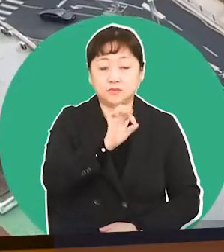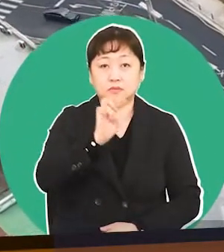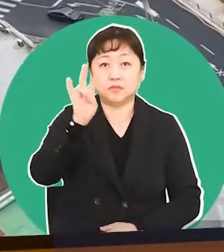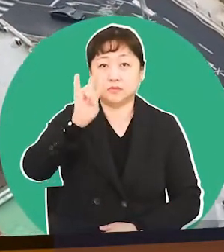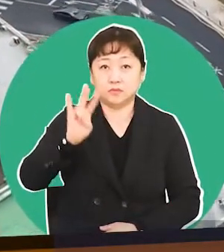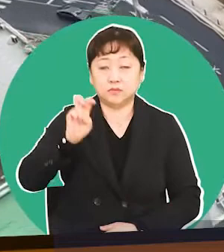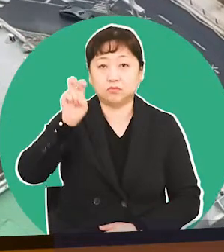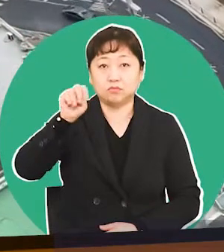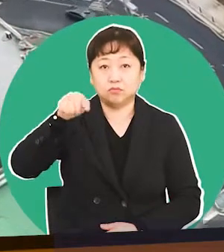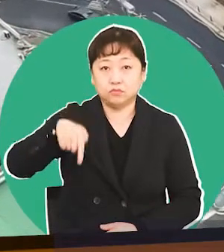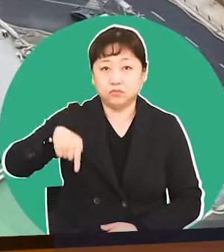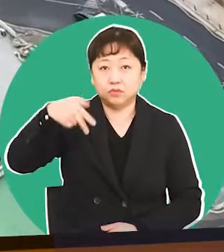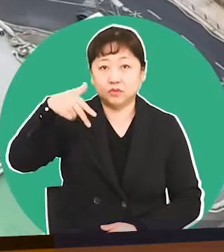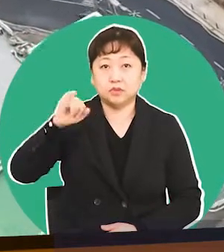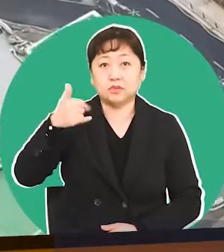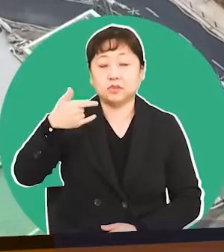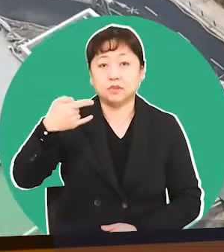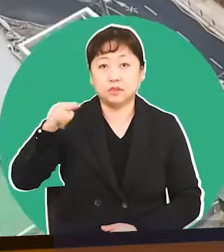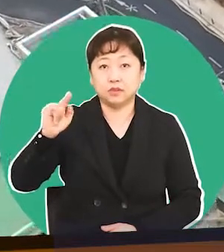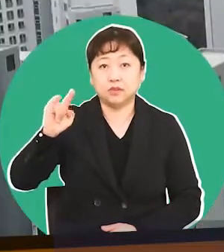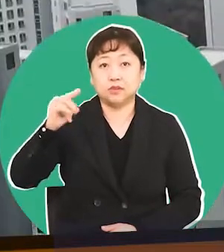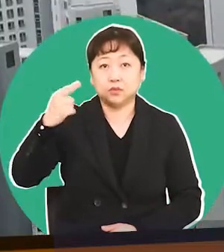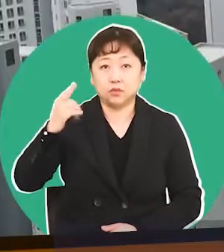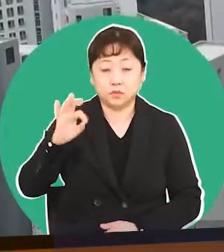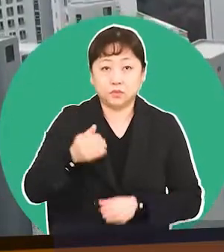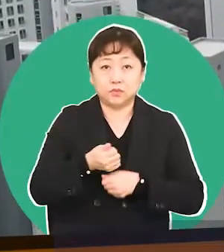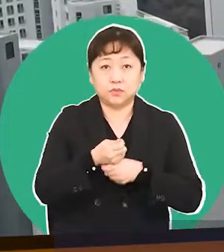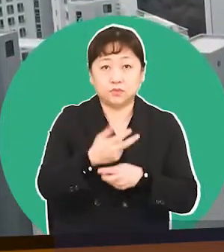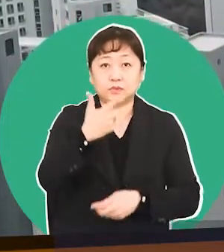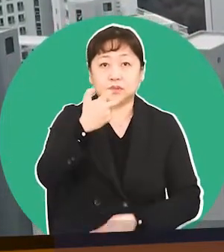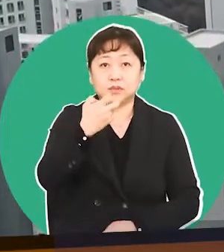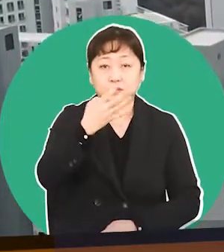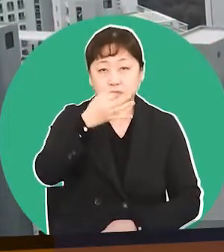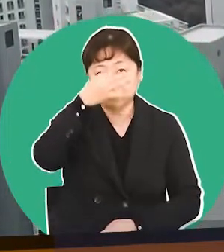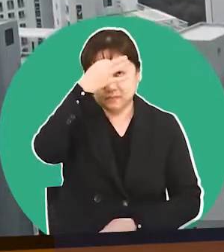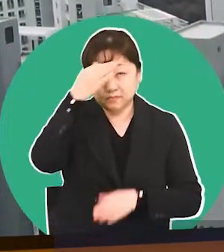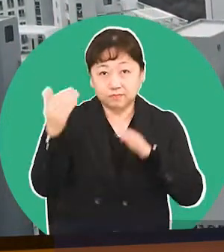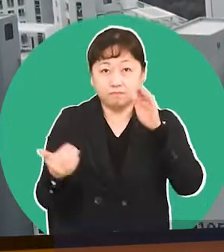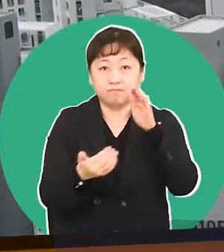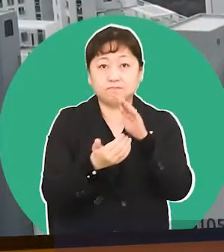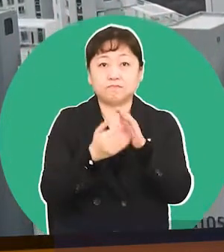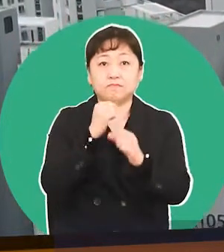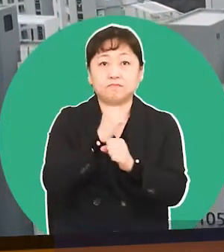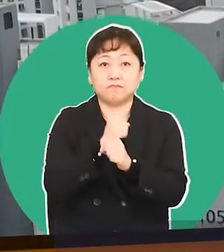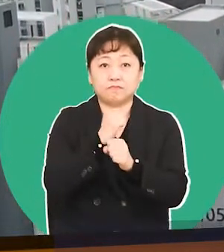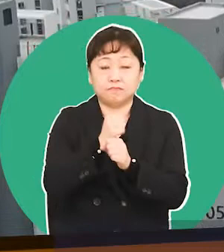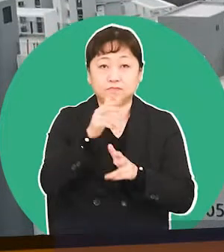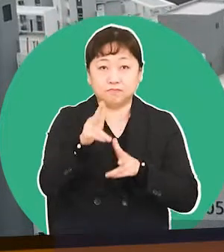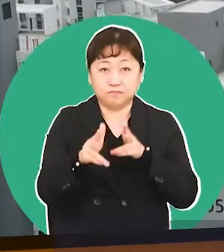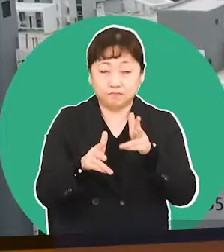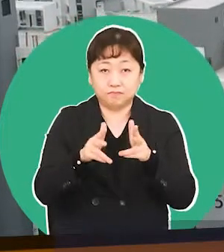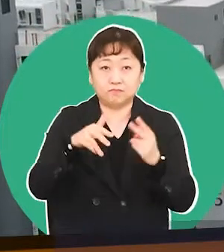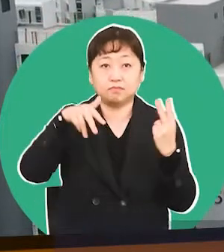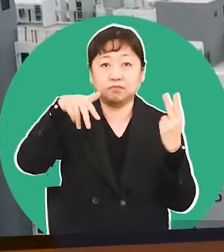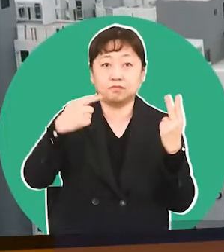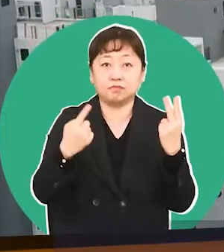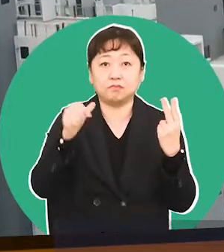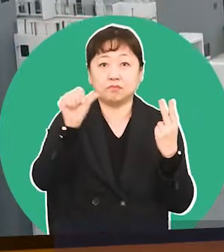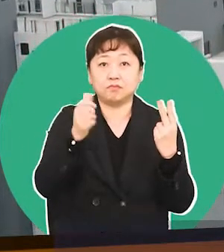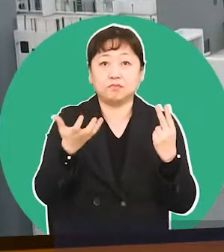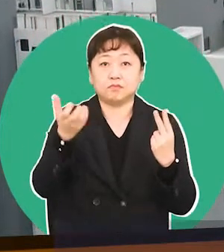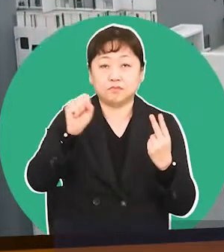무지내동 일원 약 74만 평 의 융복합 첨단 산업의 핵심 거점 을 만드는 사업으로 이중